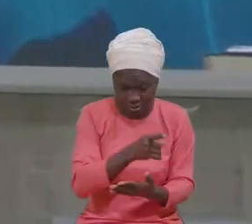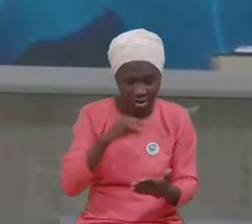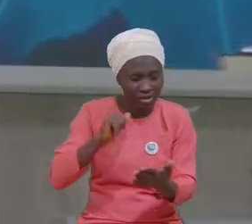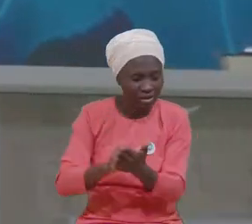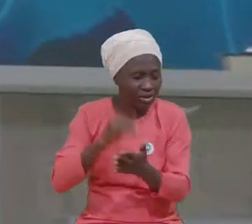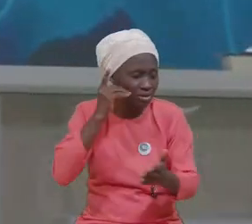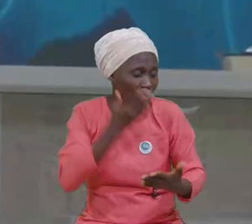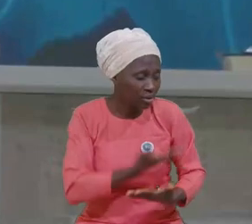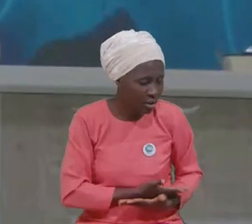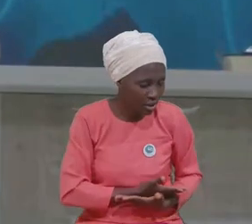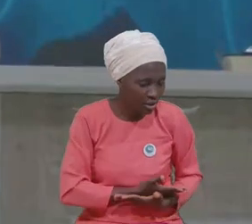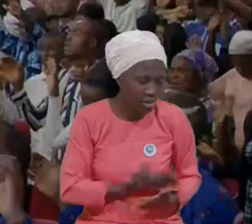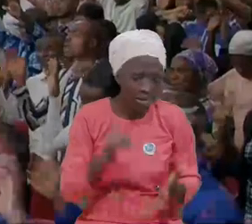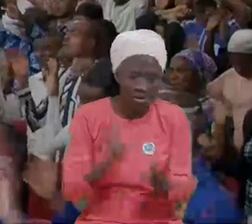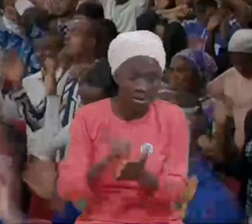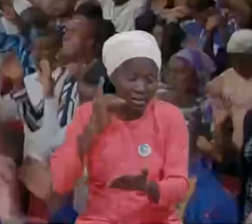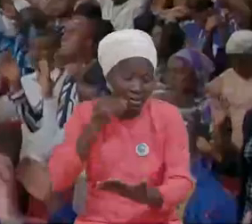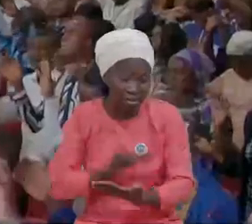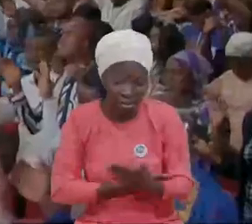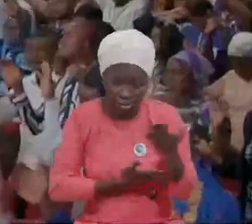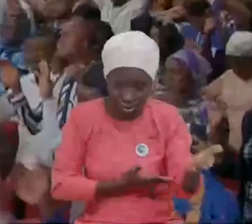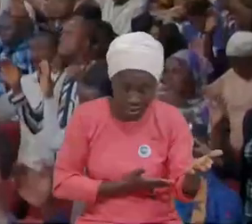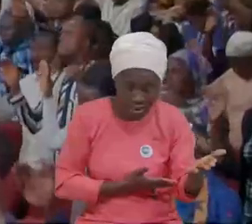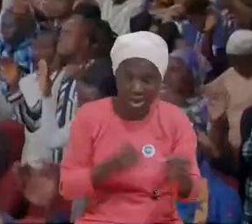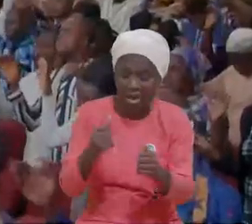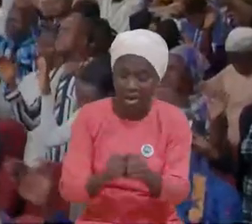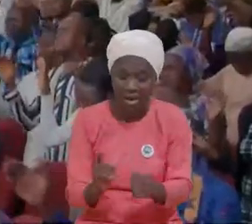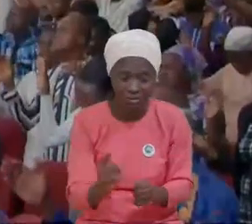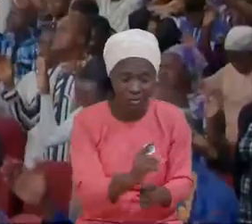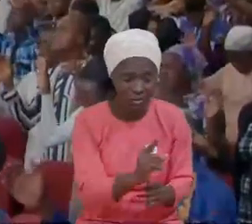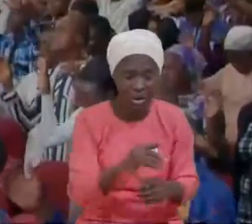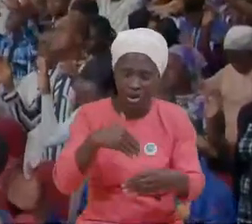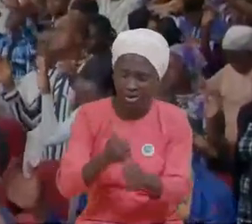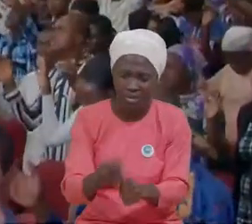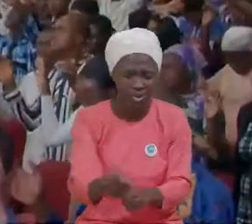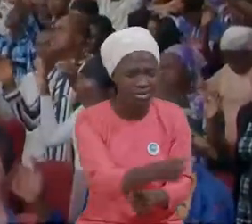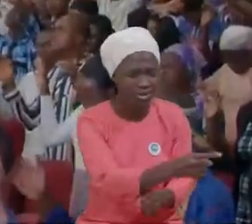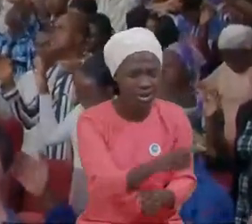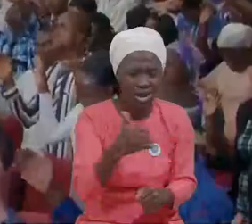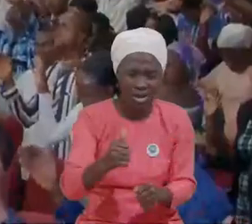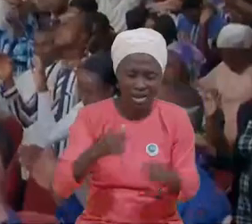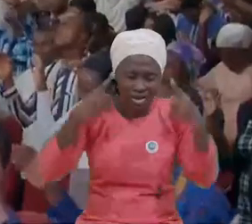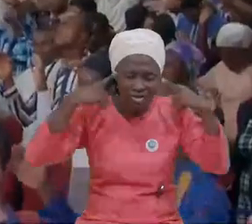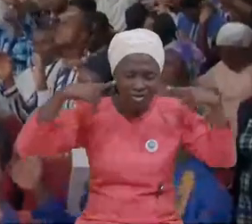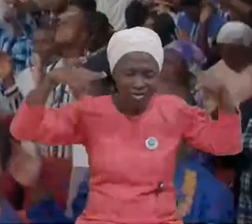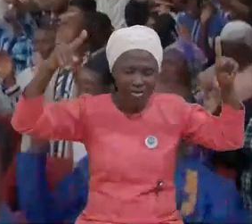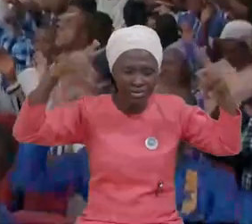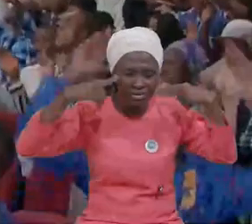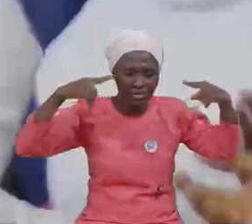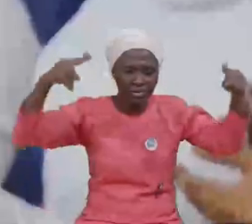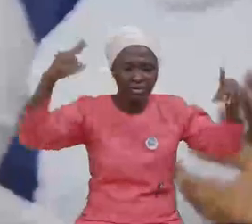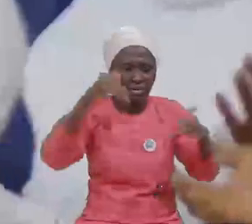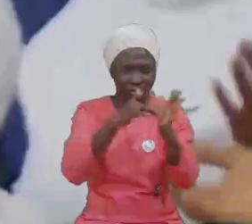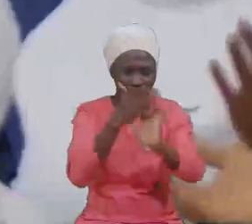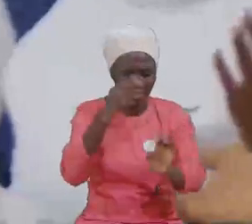là-bas, cette fille là-bas, cette fille, partout, chacun, faites des gens